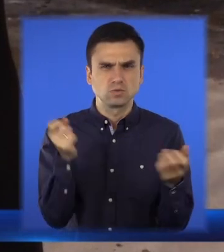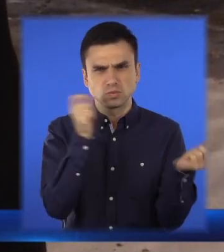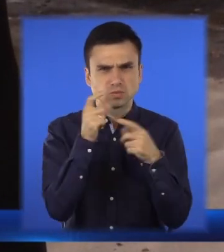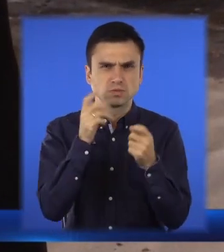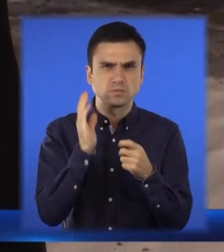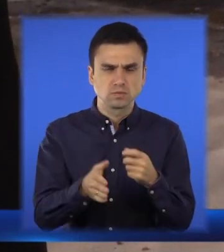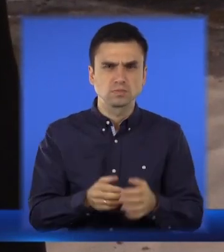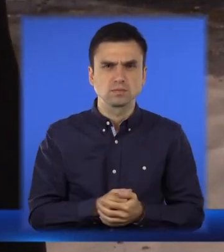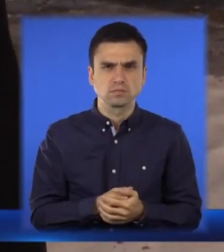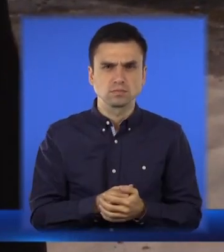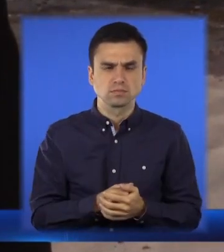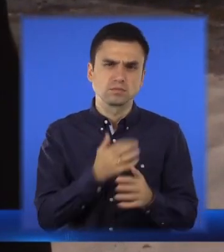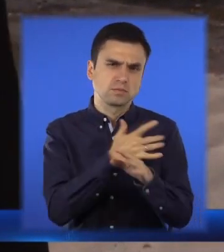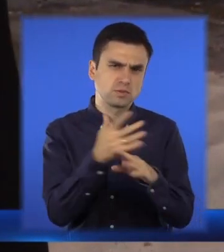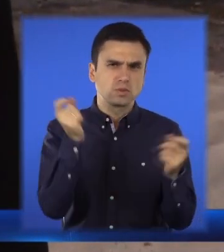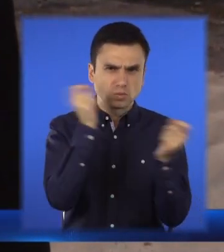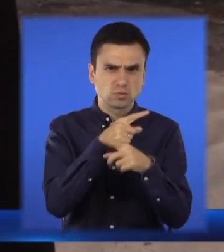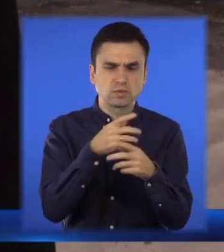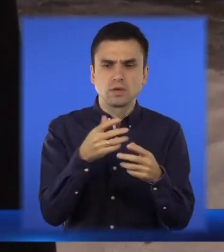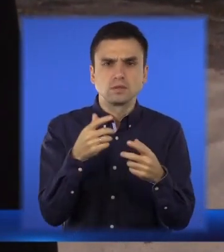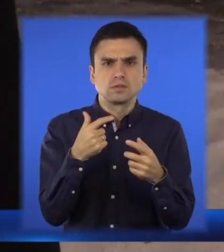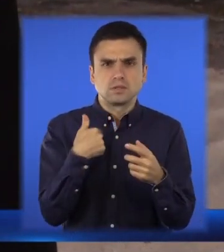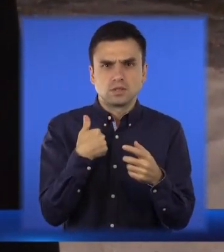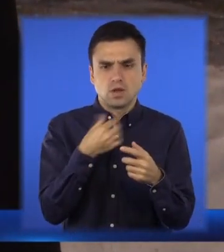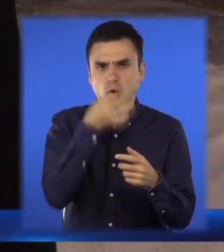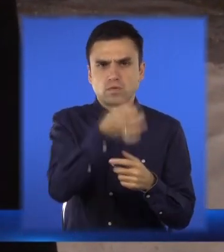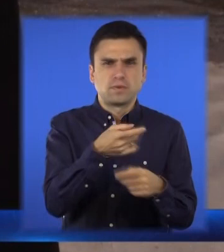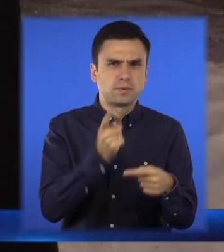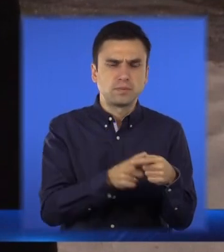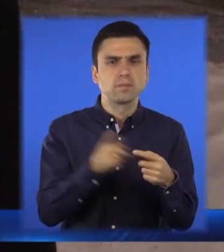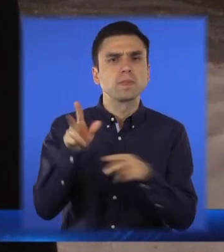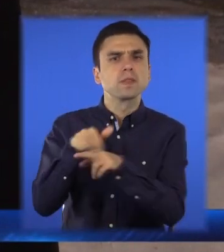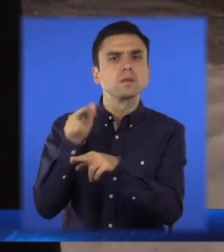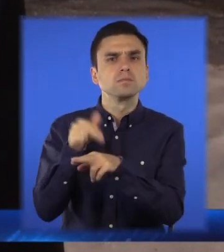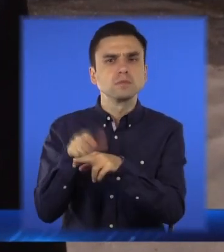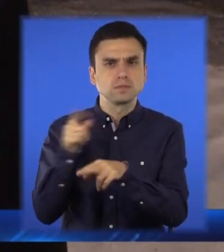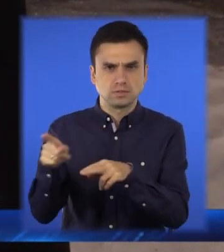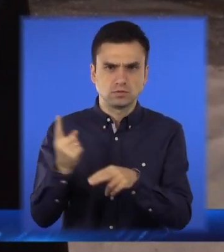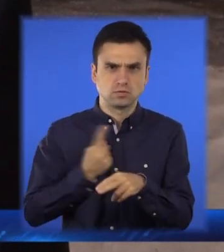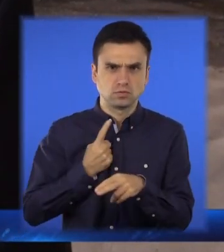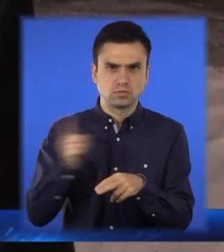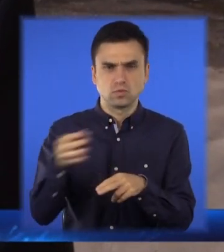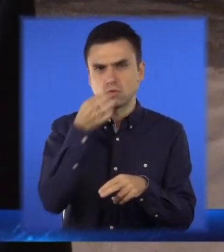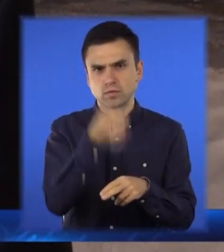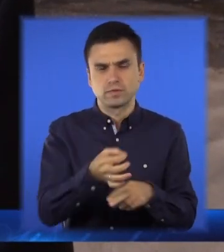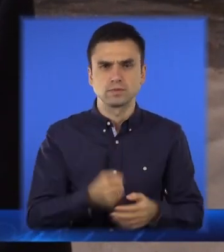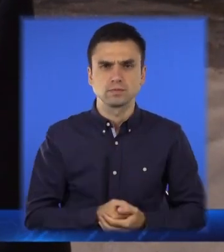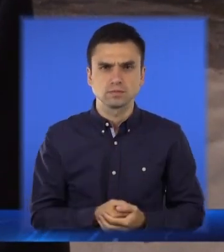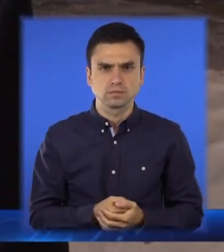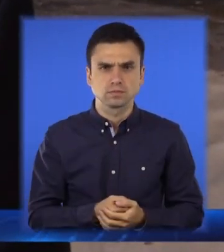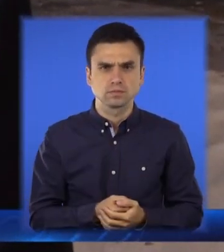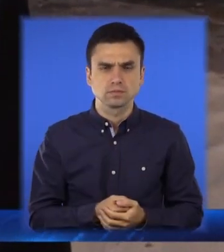Далі воно покаже, що воно слідство, ми не можемо заключення дати, що, що воно случилося там. Вже слідство, виводи